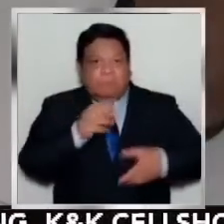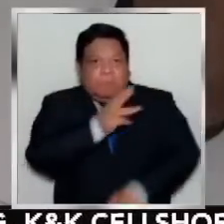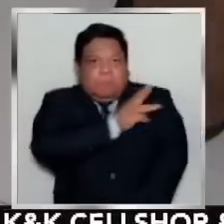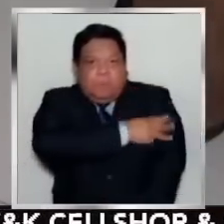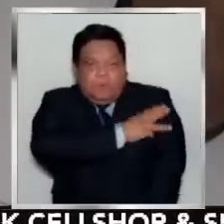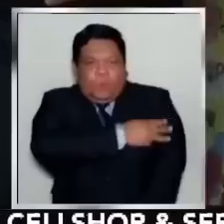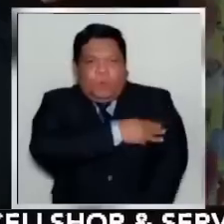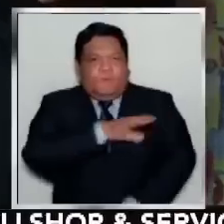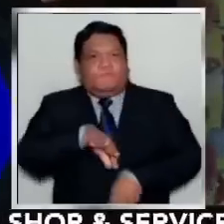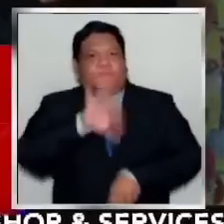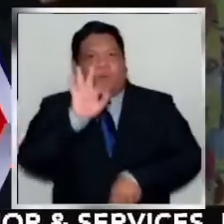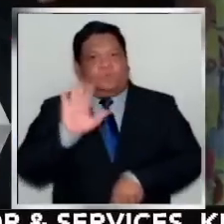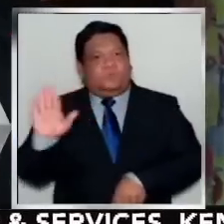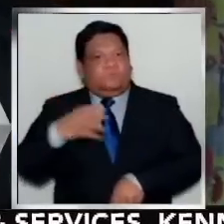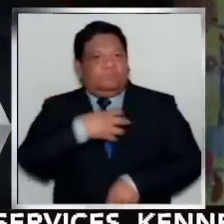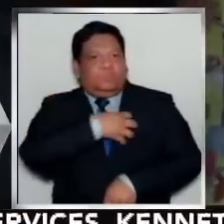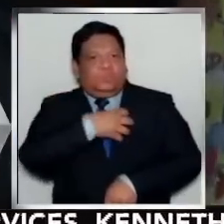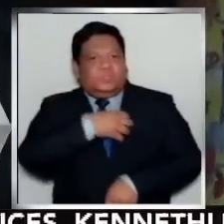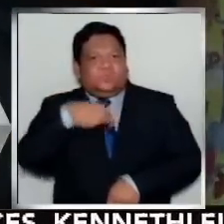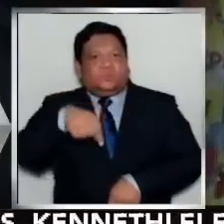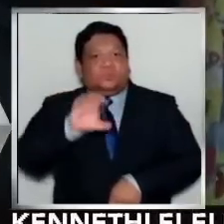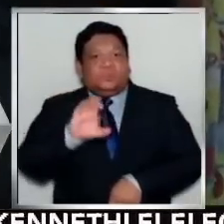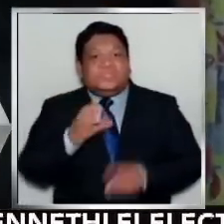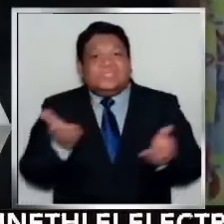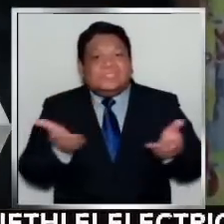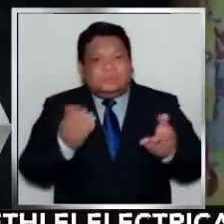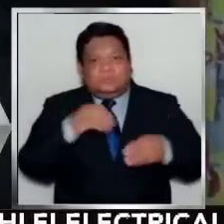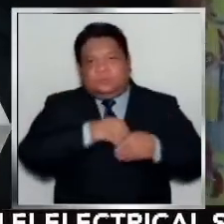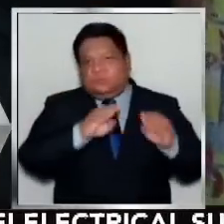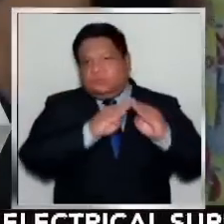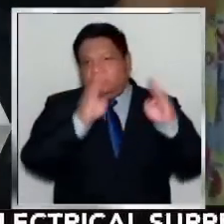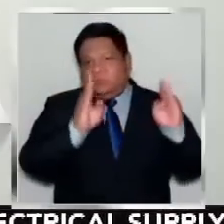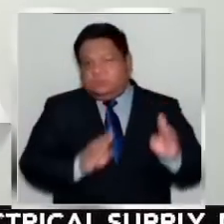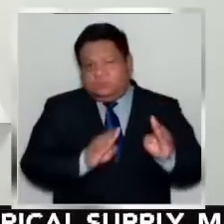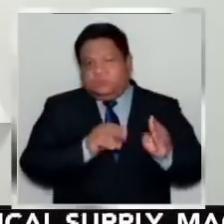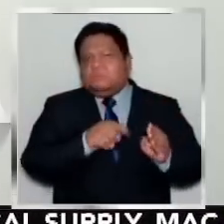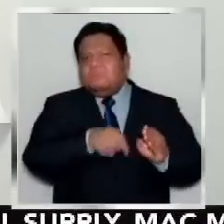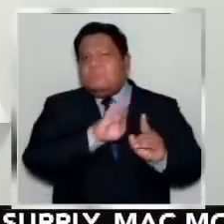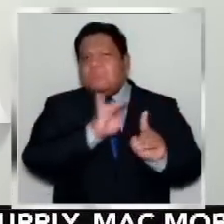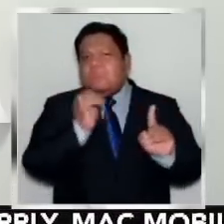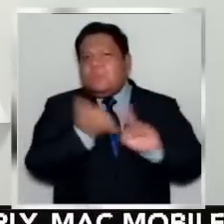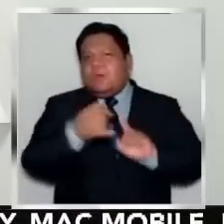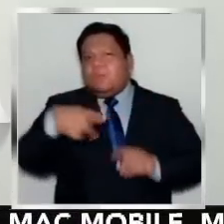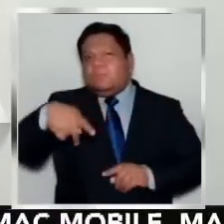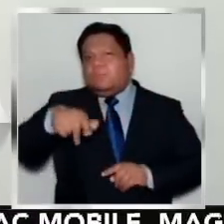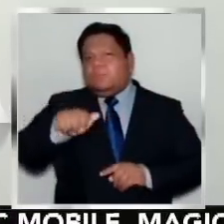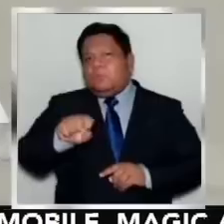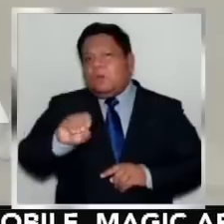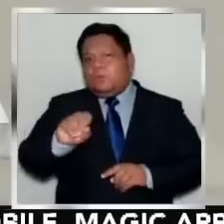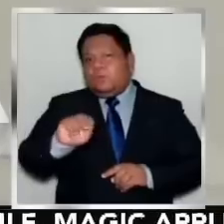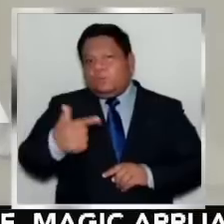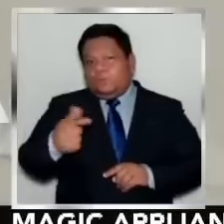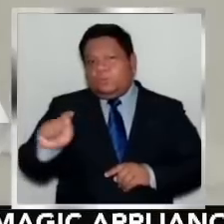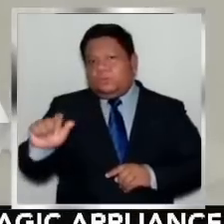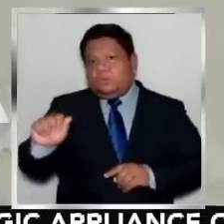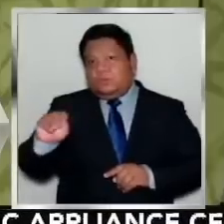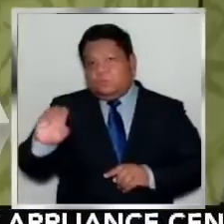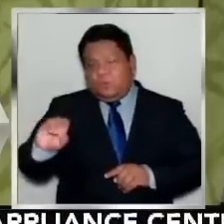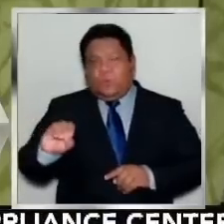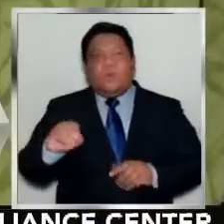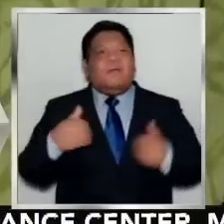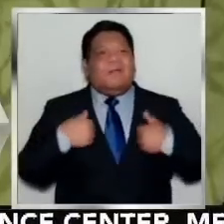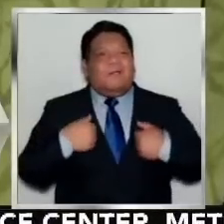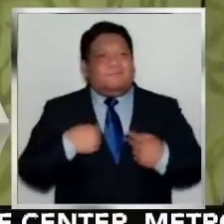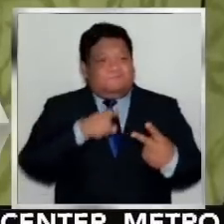Station 14 sa bahay na ito sa Barangay Pasong Tamo, alas 10 kagabi. Naabutan doon ang magtsahin na sina Isabel Resurrection